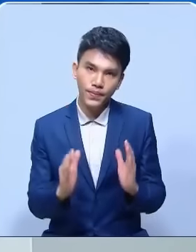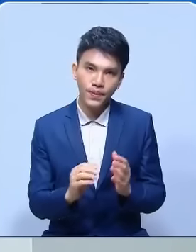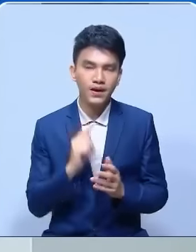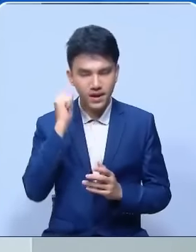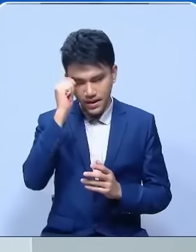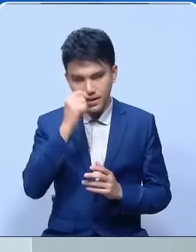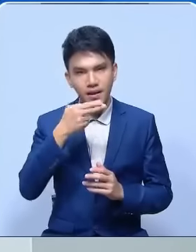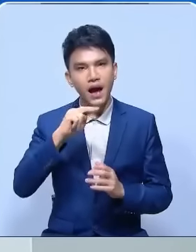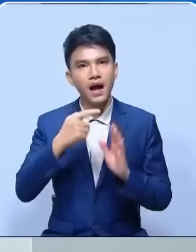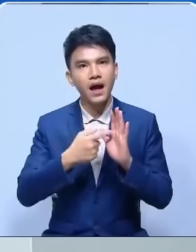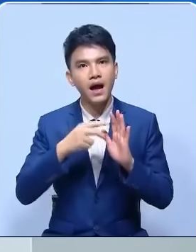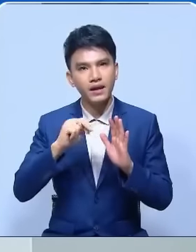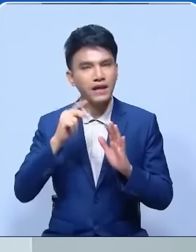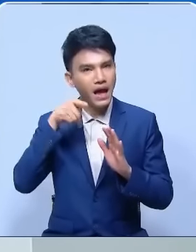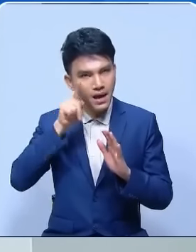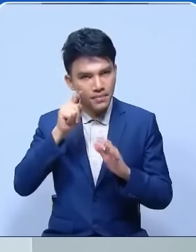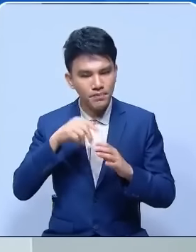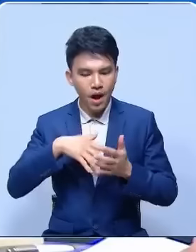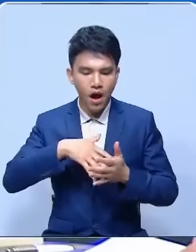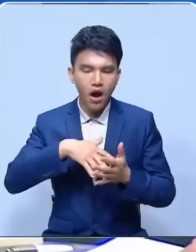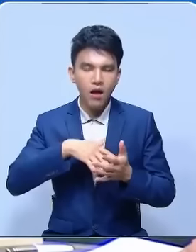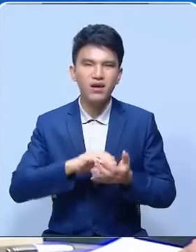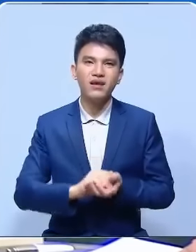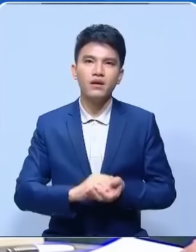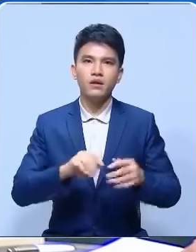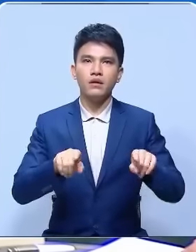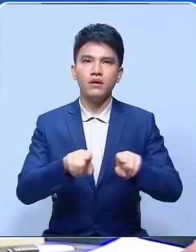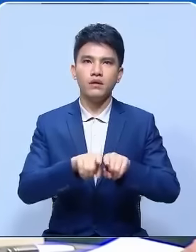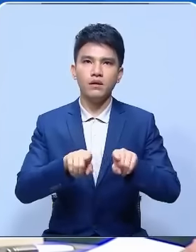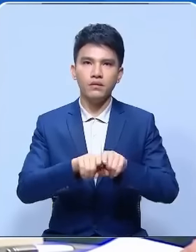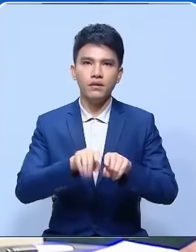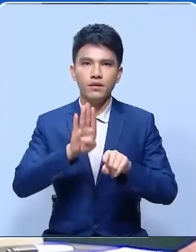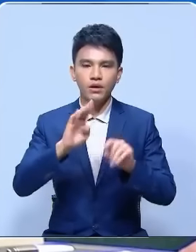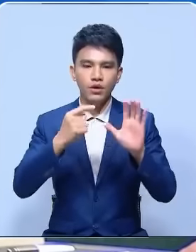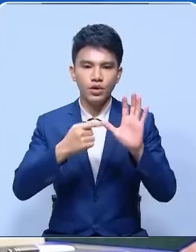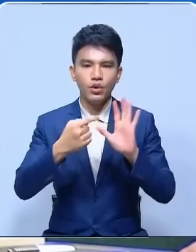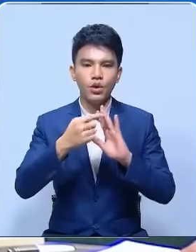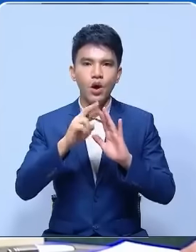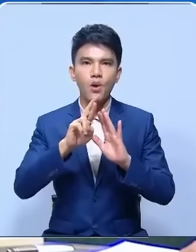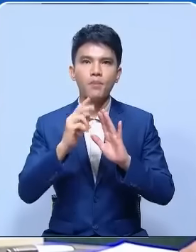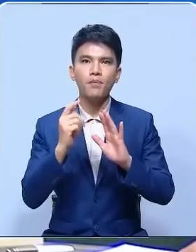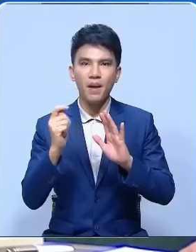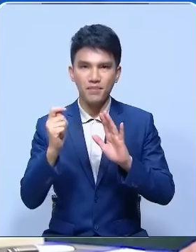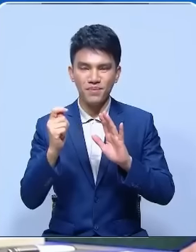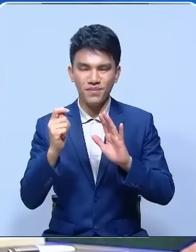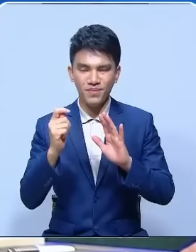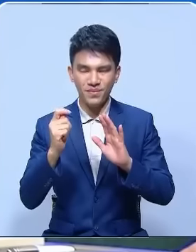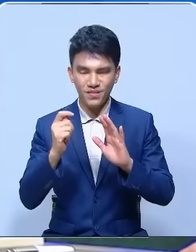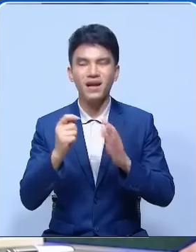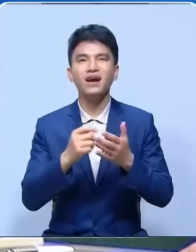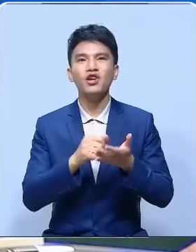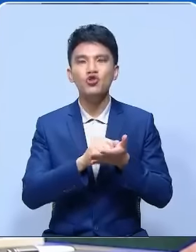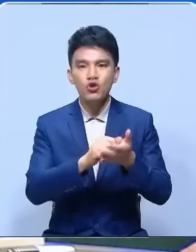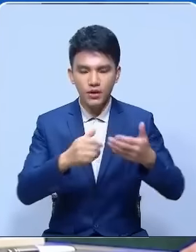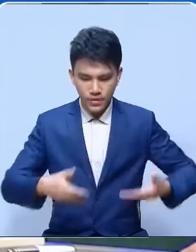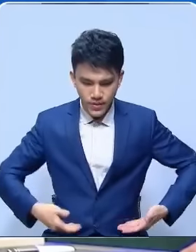านแก้วและคุณป้าคนหนึ่งที่แขนขาอ่อนแรงเช่นเดียวกับเจ้าบำเรอเป็นหมูตัวใหญ่เลยผู้ชมครับเจ้าของไถ่มาจากโรงฆ่าสัตว์